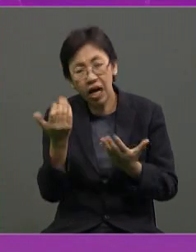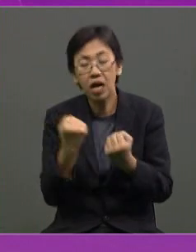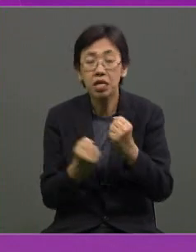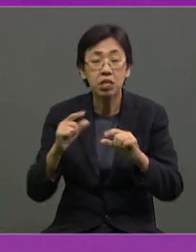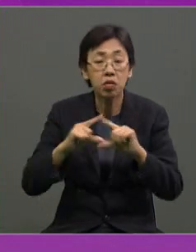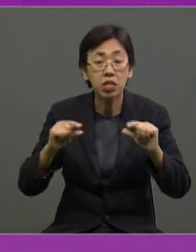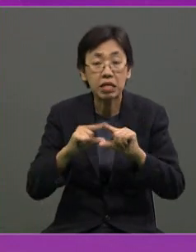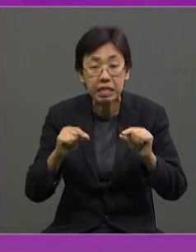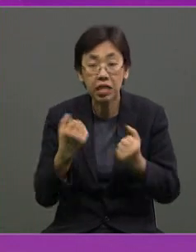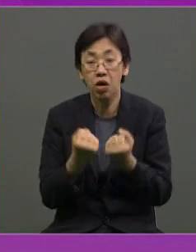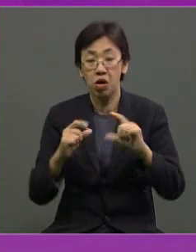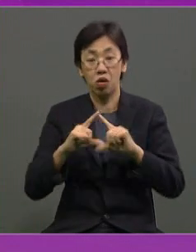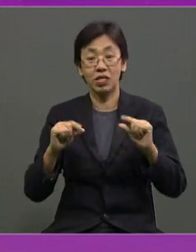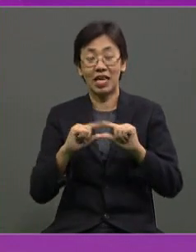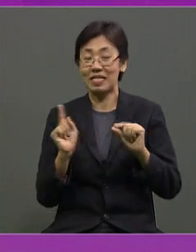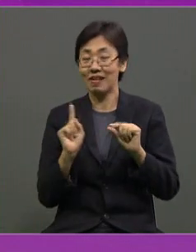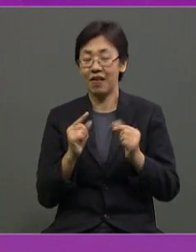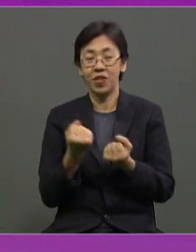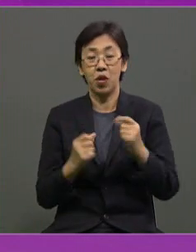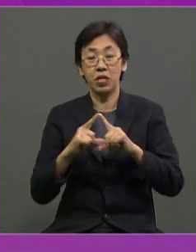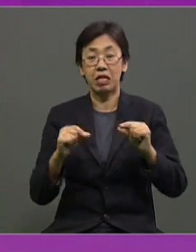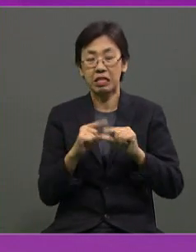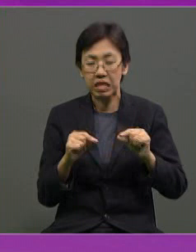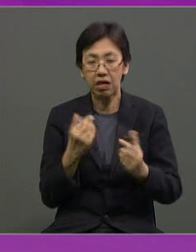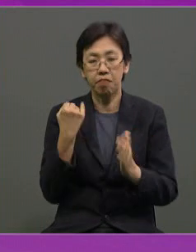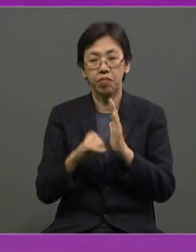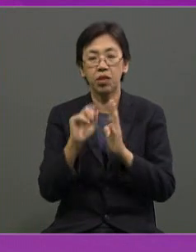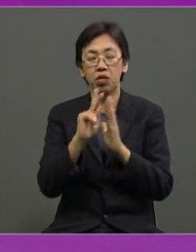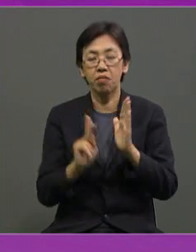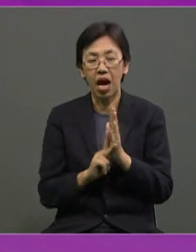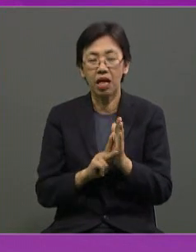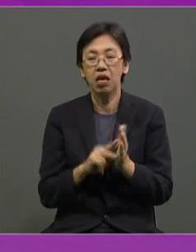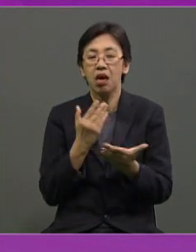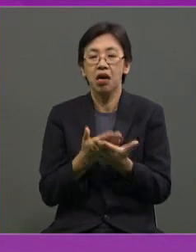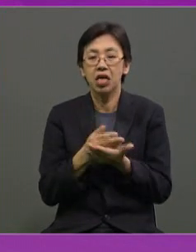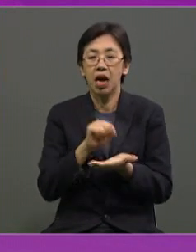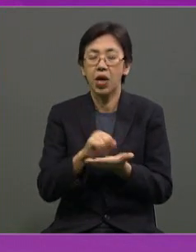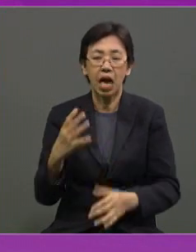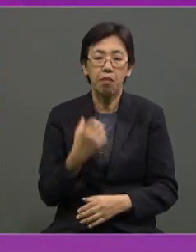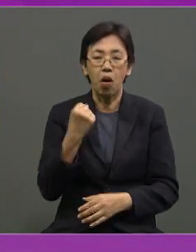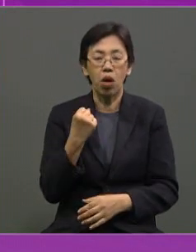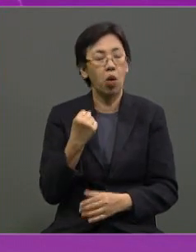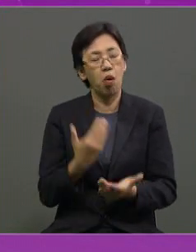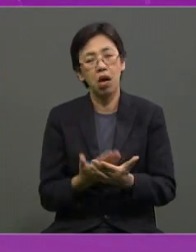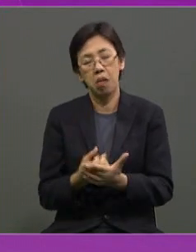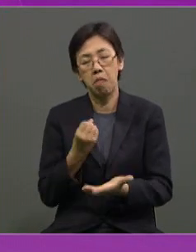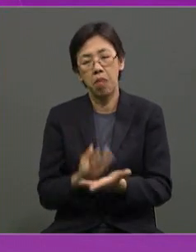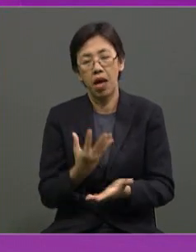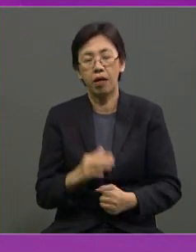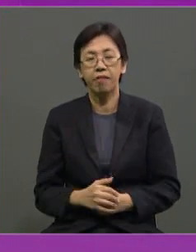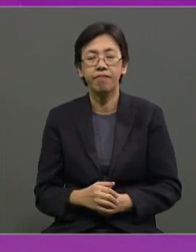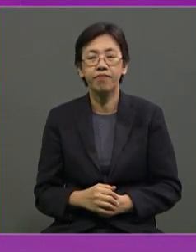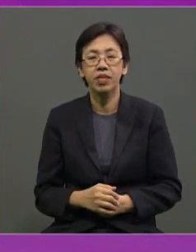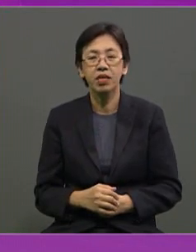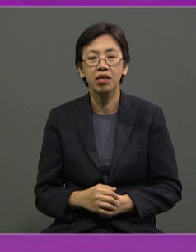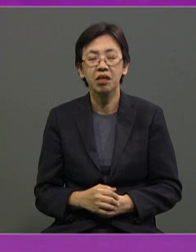คือแท็กซี่ไม่ใช่แท็กซี่ปกติไงเป็นแท็กซี่วินรับจ้างที่ผิดกฎหมาย ค ิดค่าบริการ สูงเกินจริงคือบางคนเนี่ยเขา